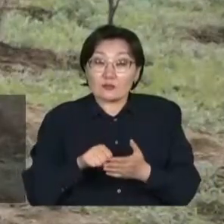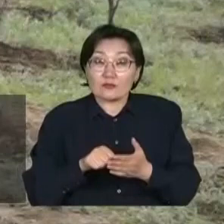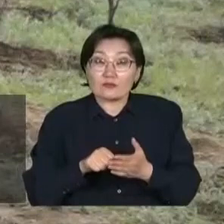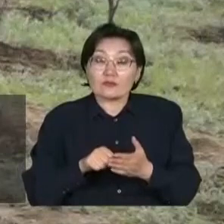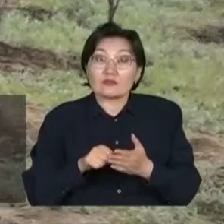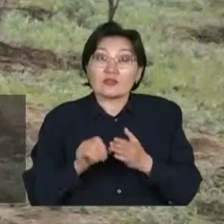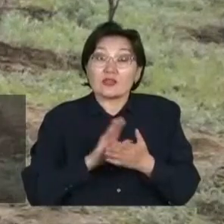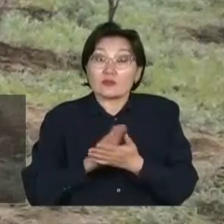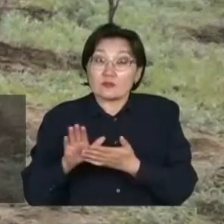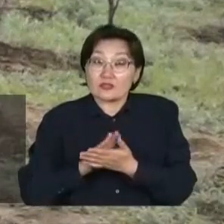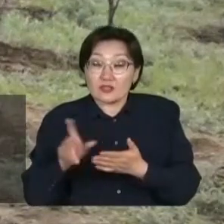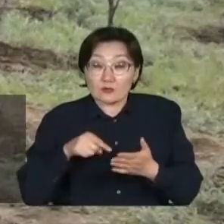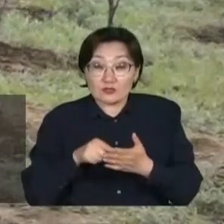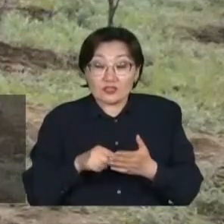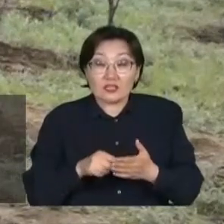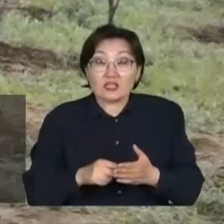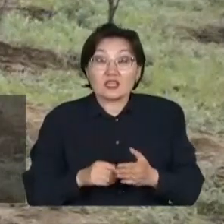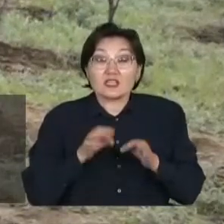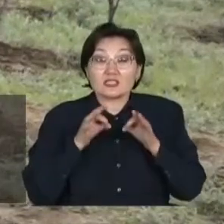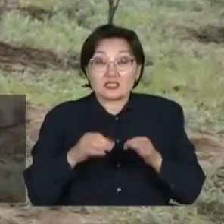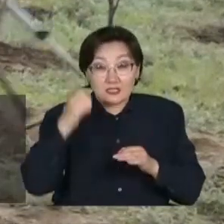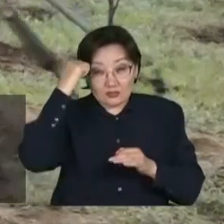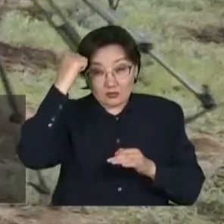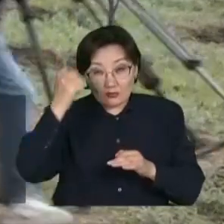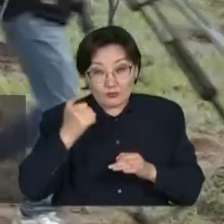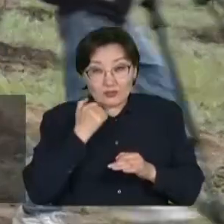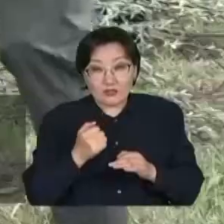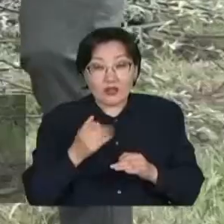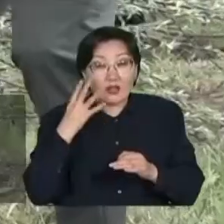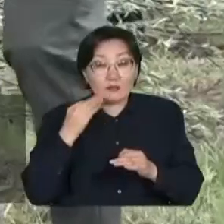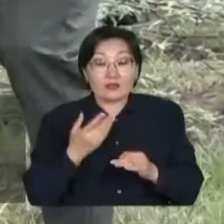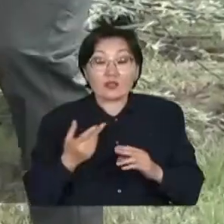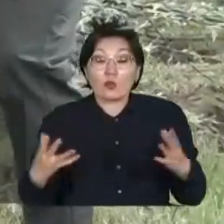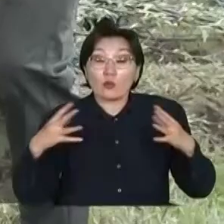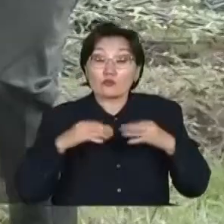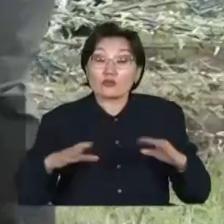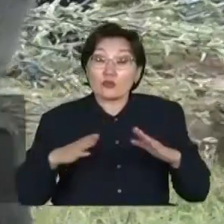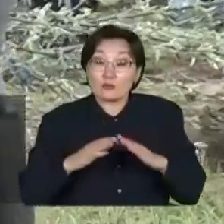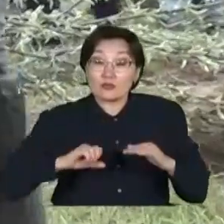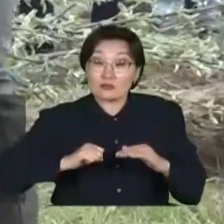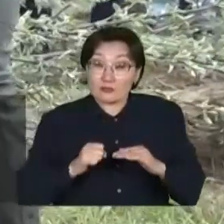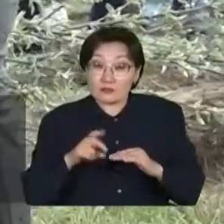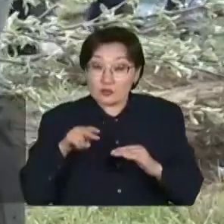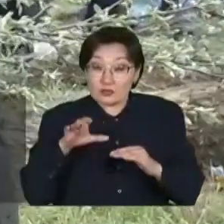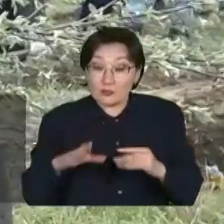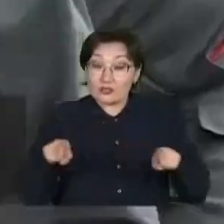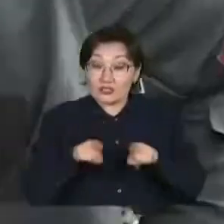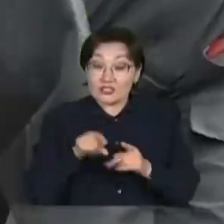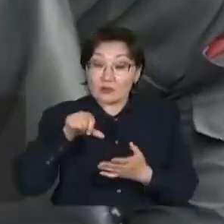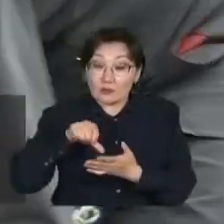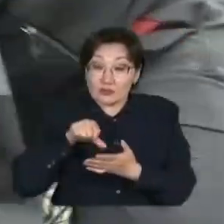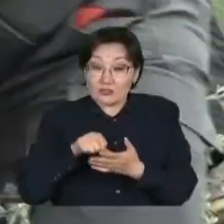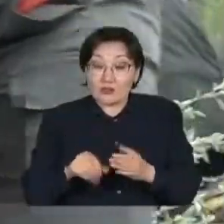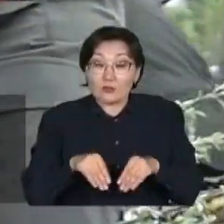города. Я хочу поблагодарить каждого, сказать спасибо. Алматы – это наш общий дом, друзья. Глава мегаполиса Ерболат Досаев также принял участие